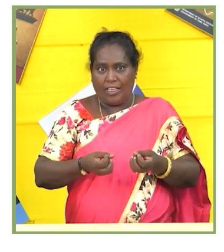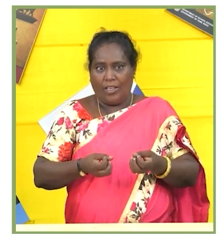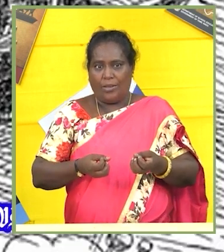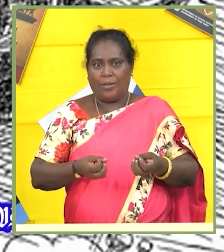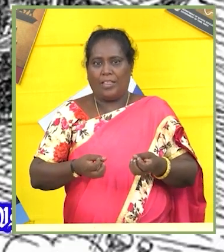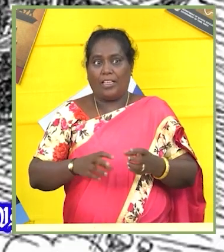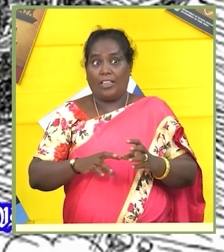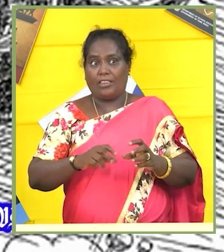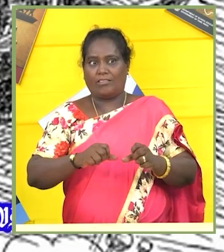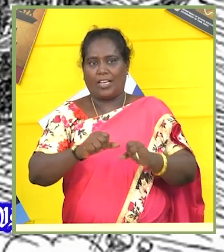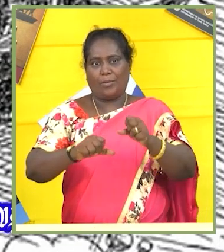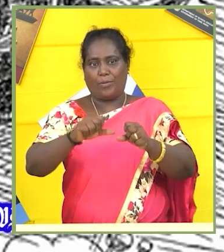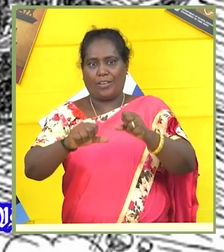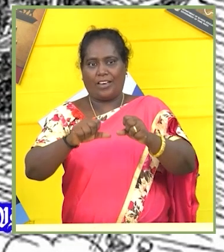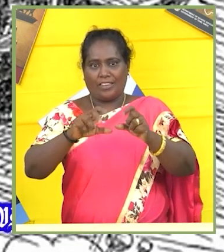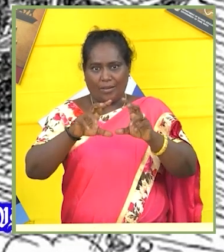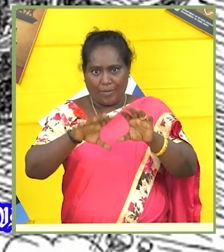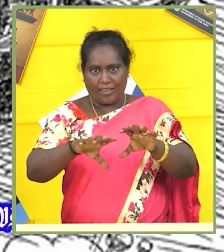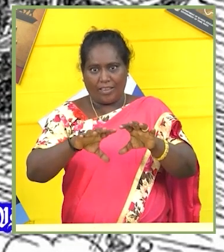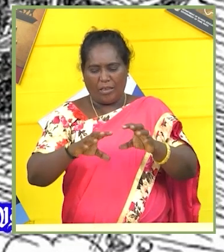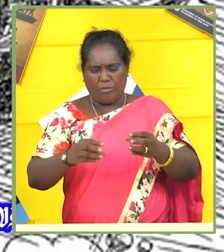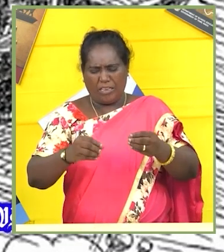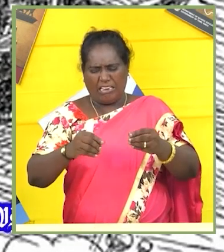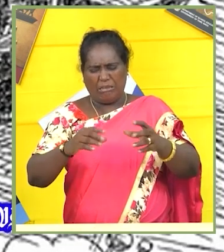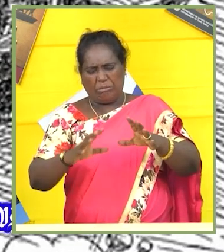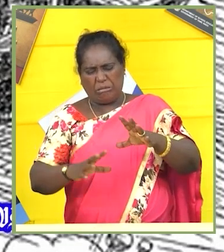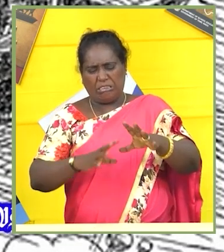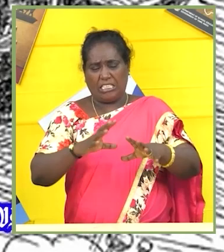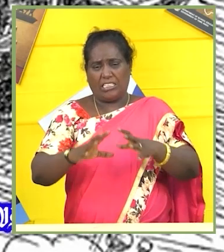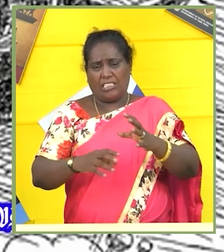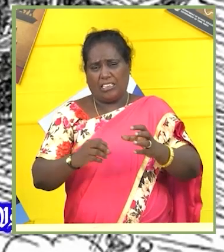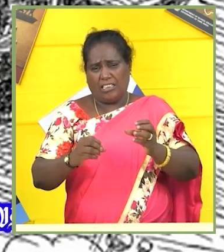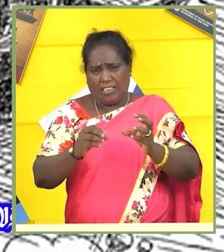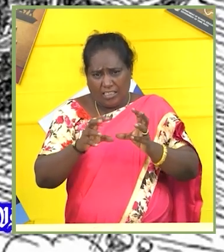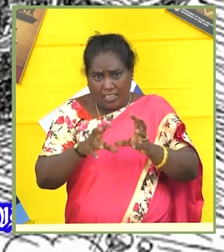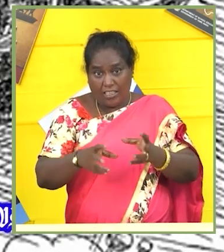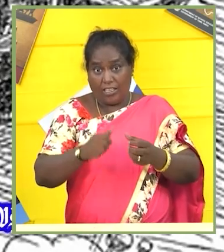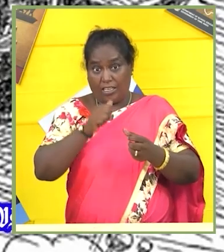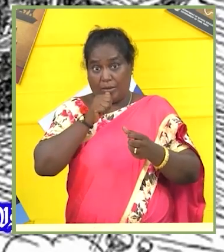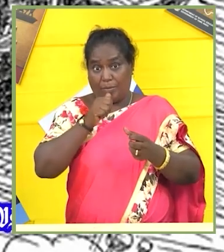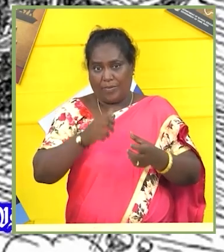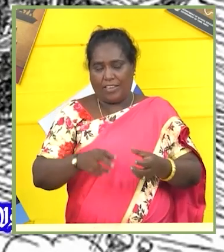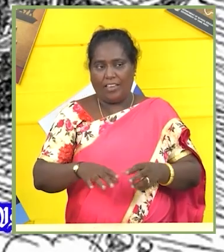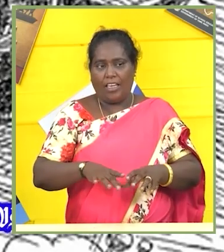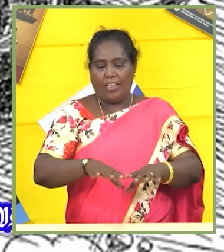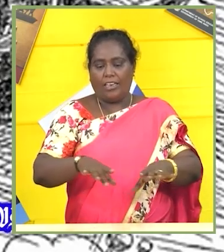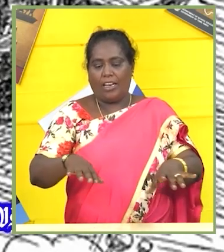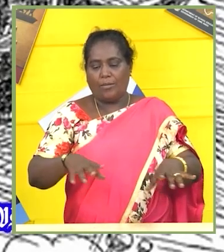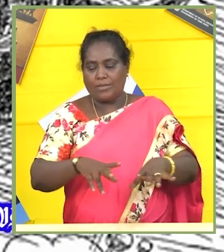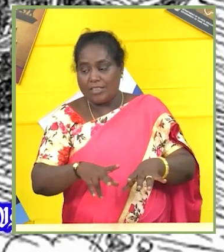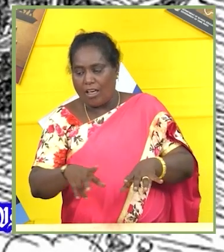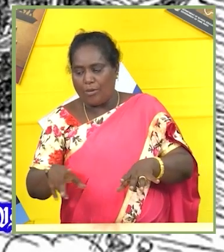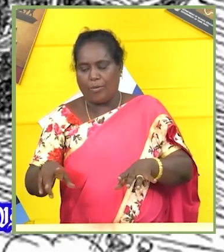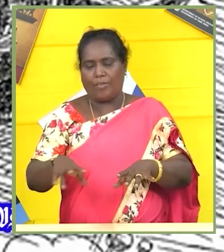நொறுக்கின. அது மட்டும் இல்லை, மாறு ஏற்று சிலைப்பவை, அந்த களத்திலிருந்த காளைகள் தம்முள் மாற்று